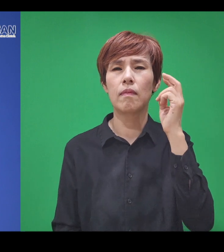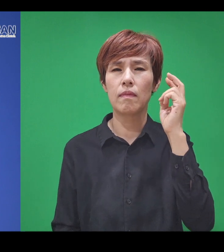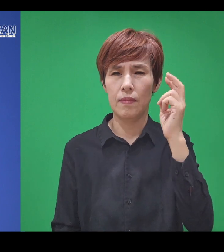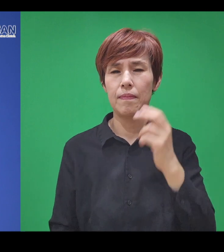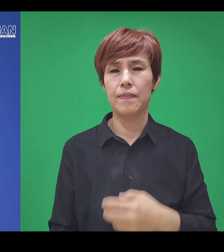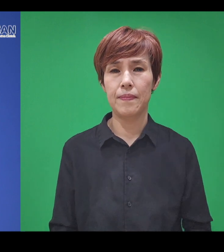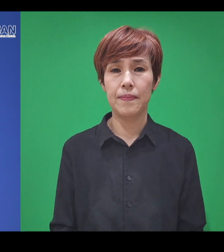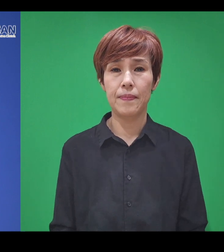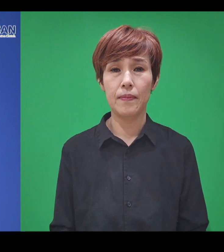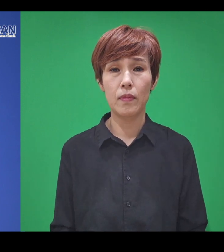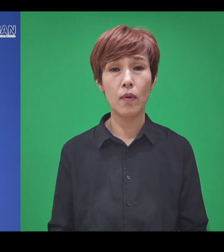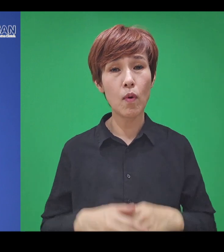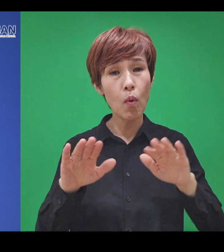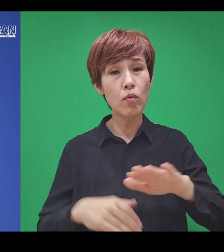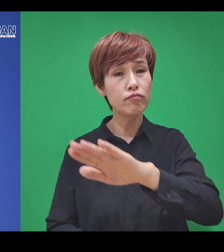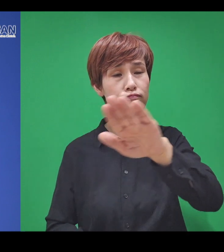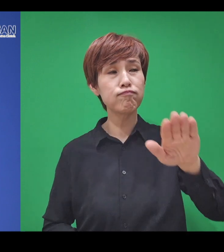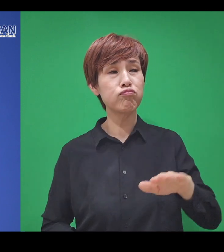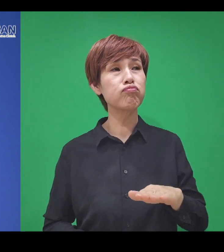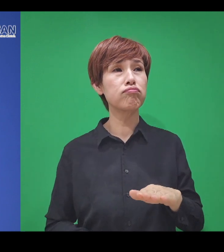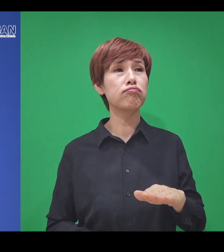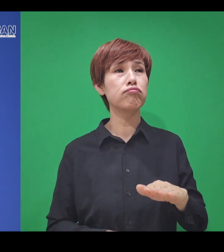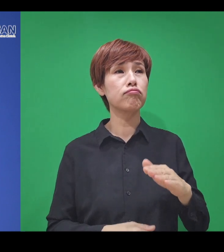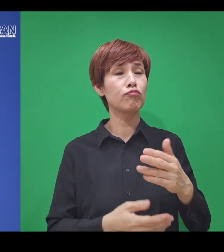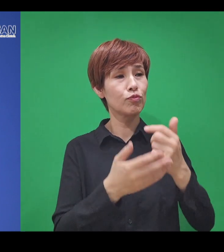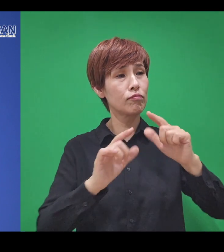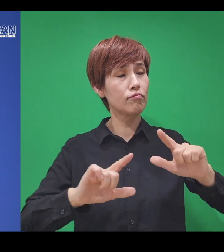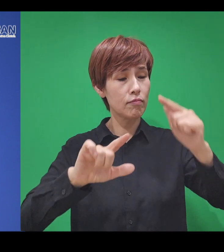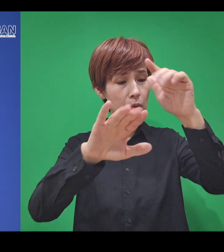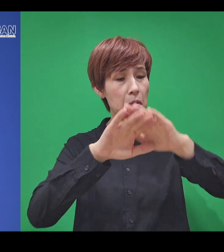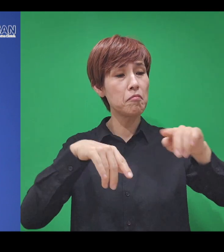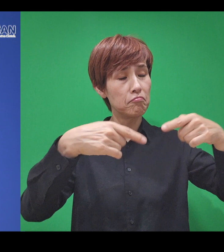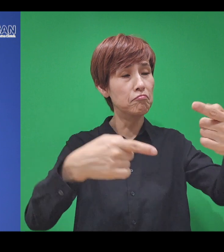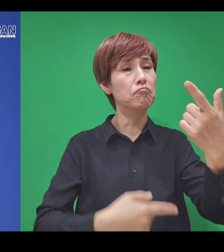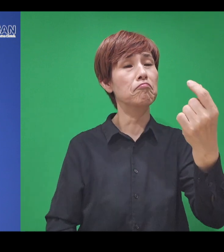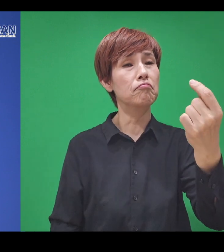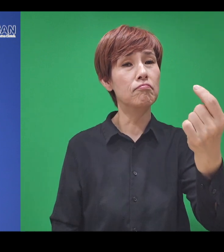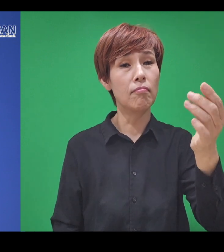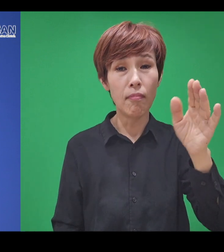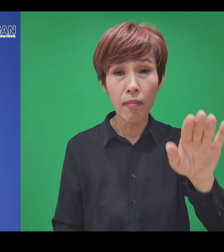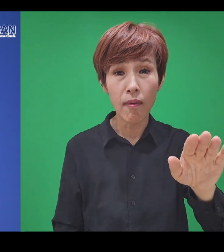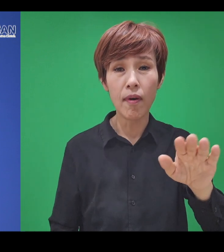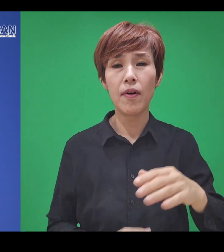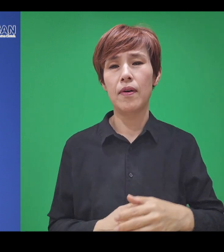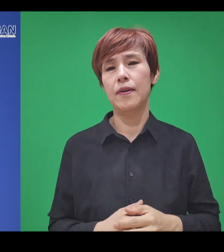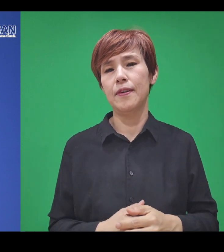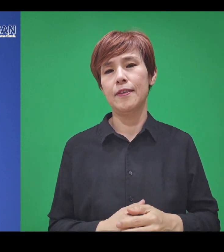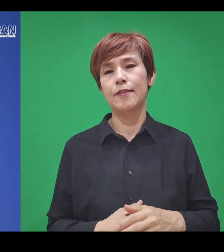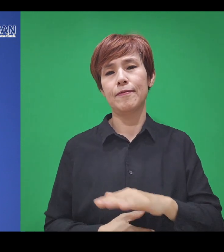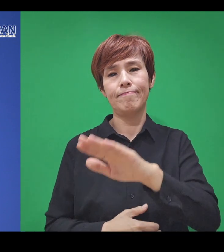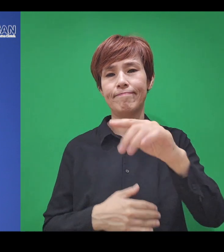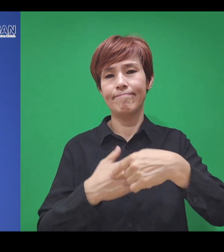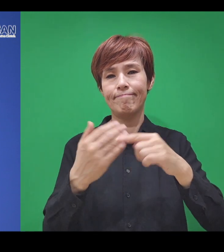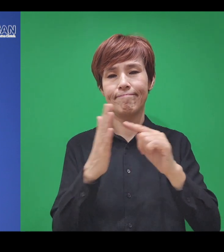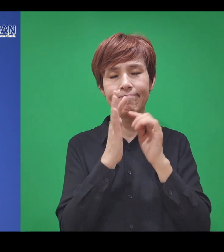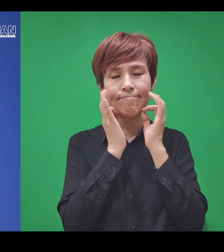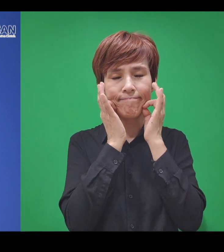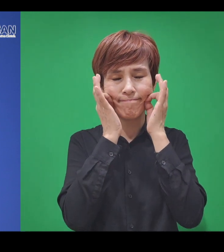오늘 늘 당연하게 드렸던 이 예배, 우리 주님 앞에 우리의 마음을 다한 예배가 되면